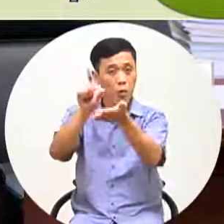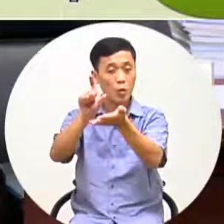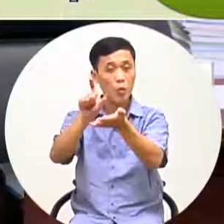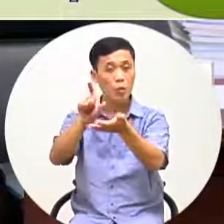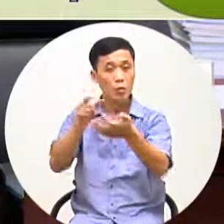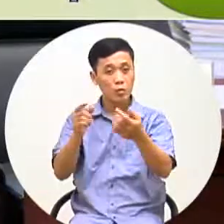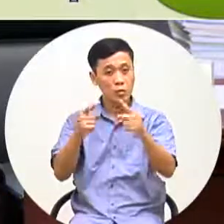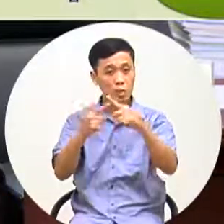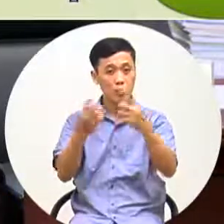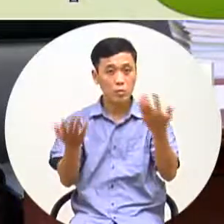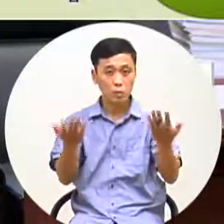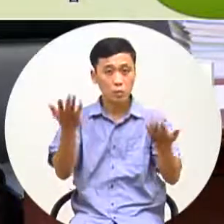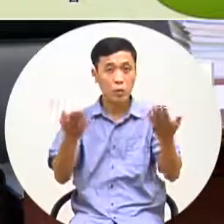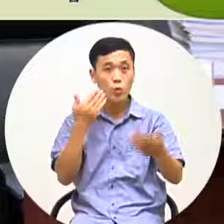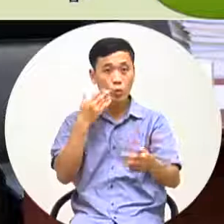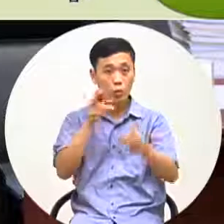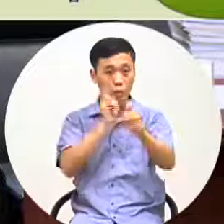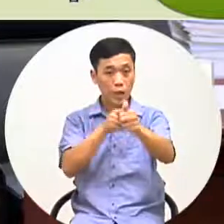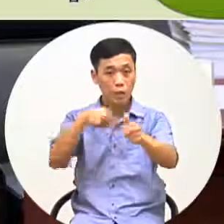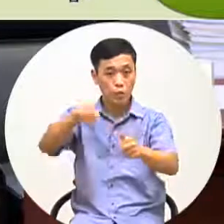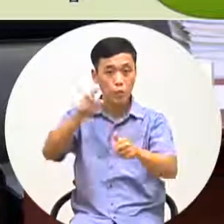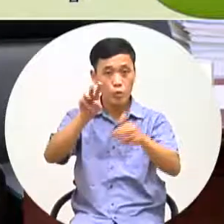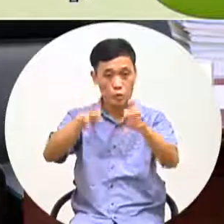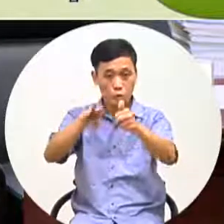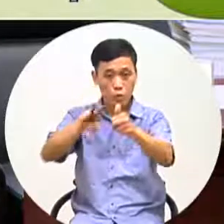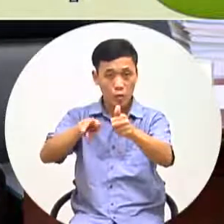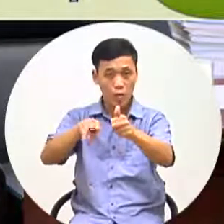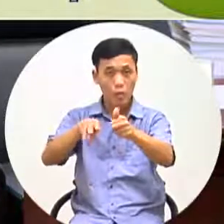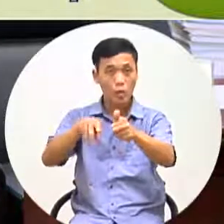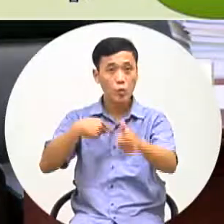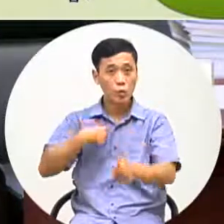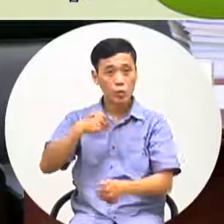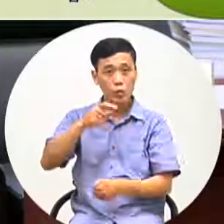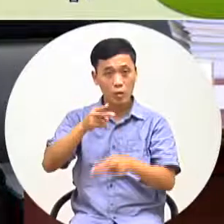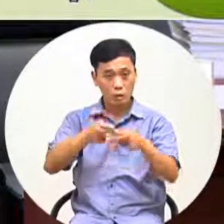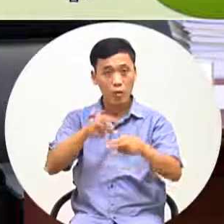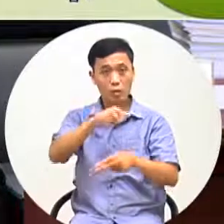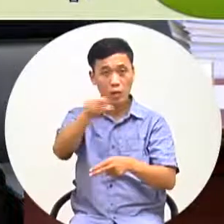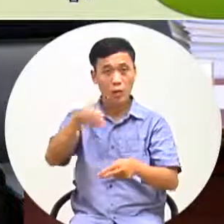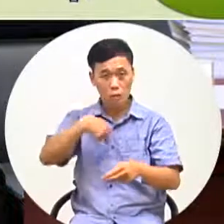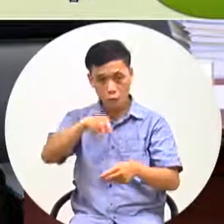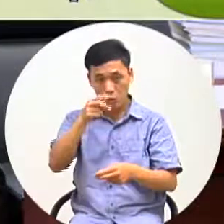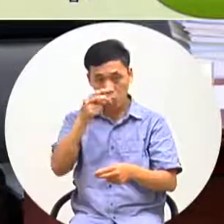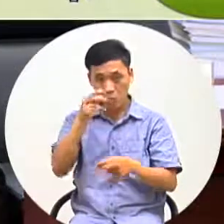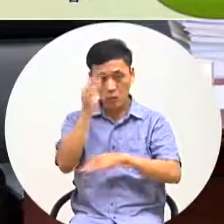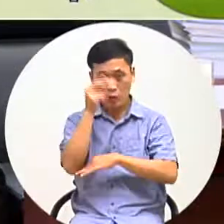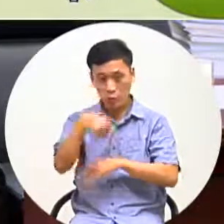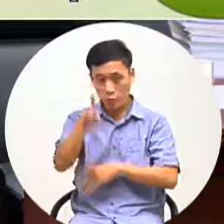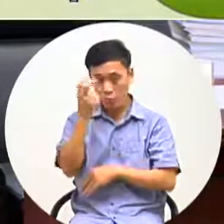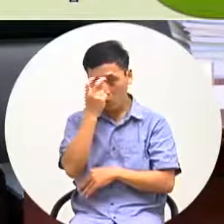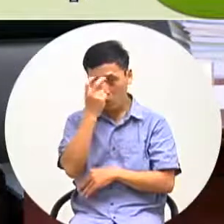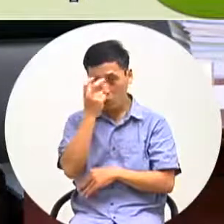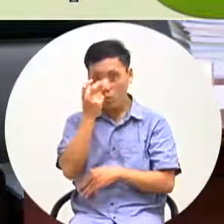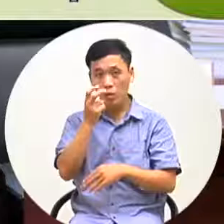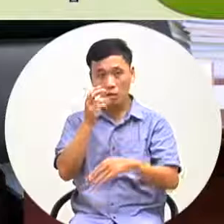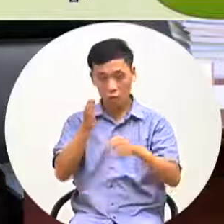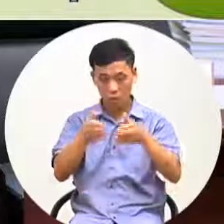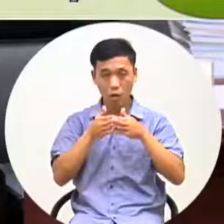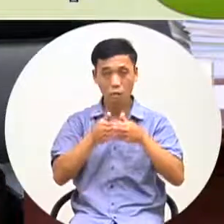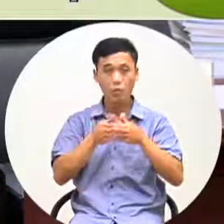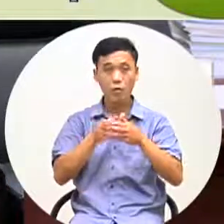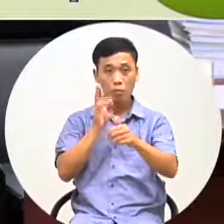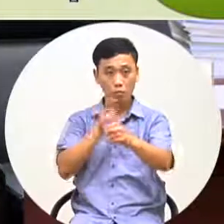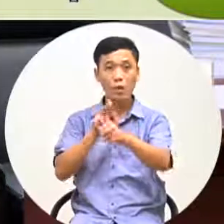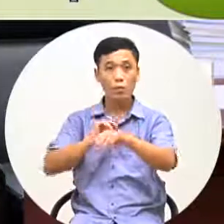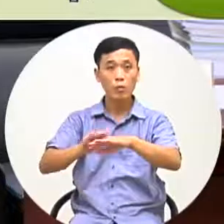要受训的人，我相信都是他们必须要做督导工作的人，该派出来了。哦，所以呢，如果连做督导工作的人，他